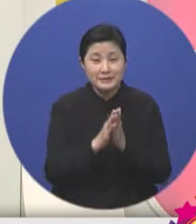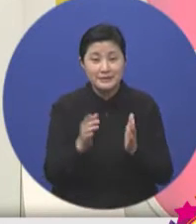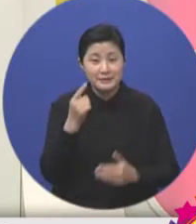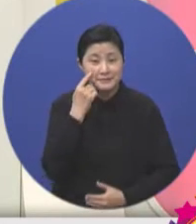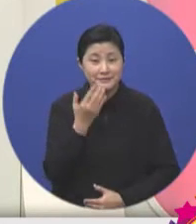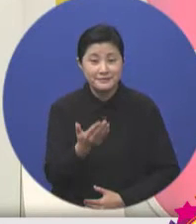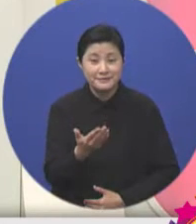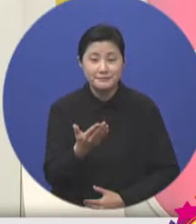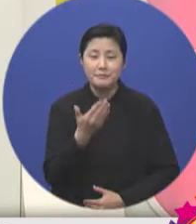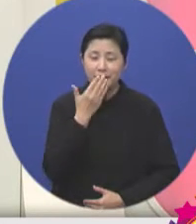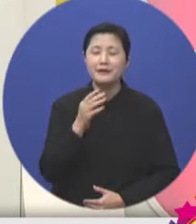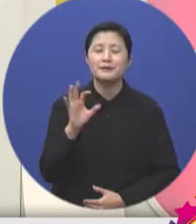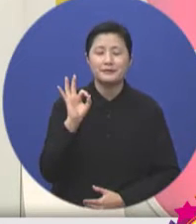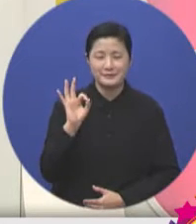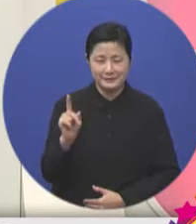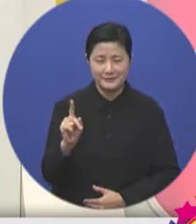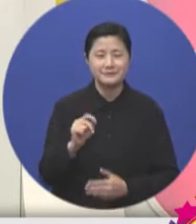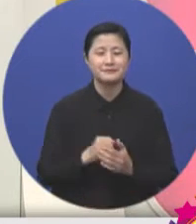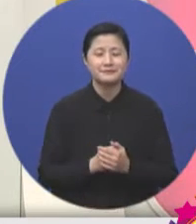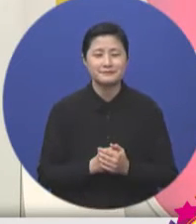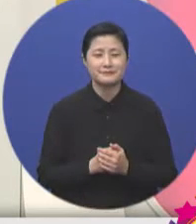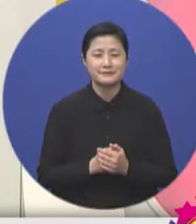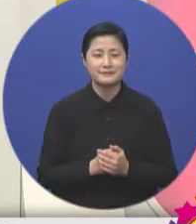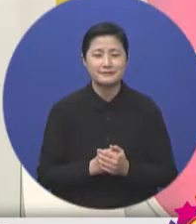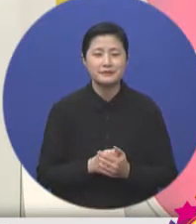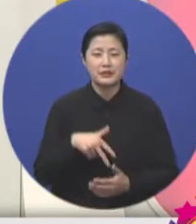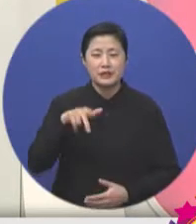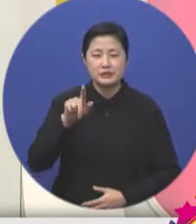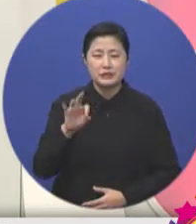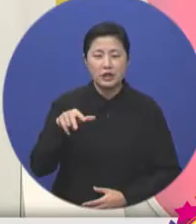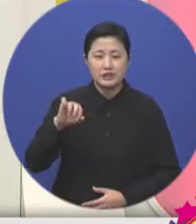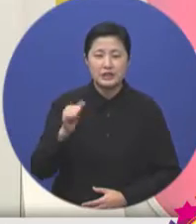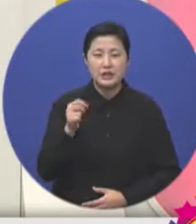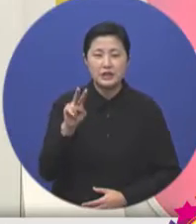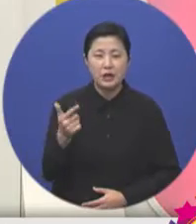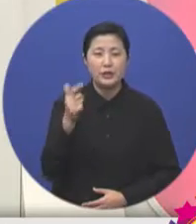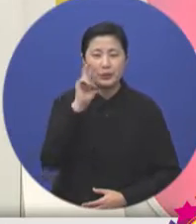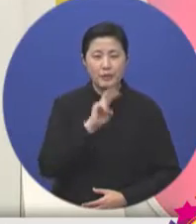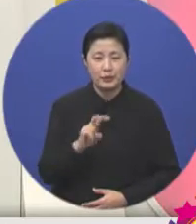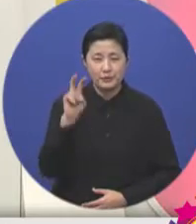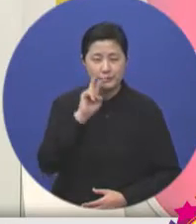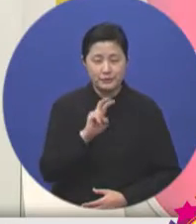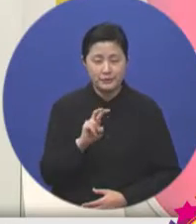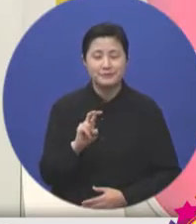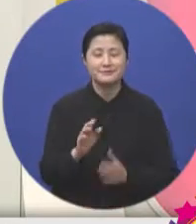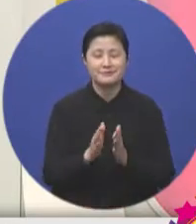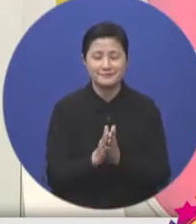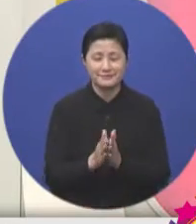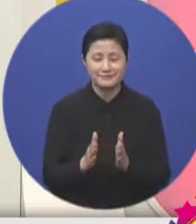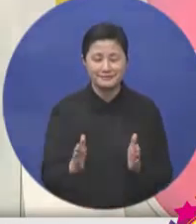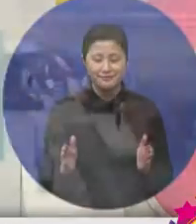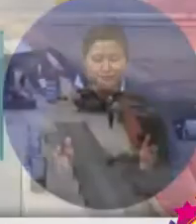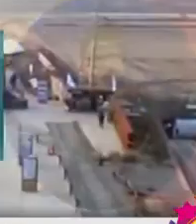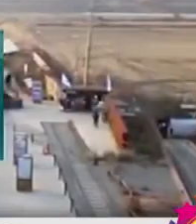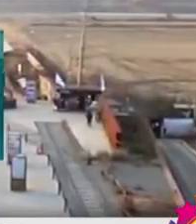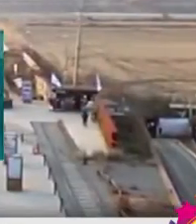출발해볼까요? 그러세요. 네, 네. 알겠습니다. 그러면 정진현 씨가 불러드립니다. 추풍령.